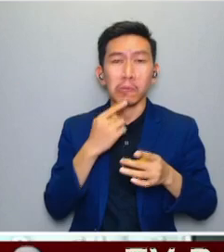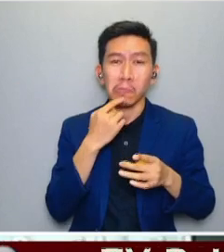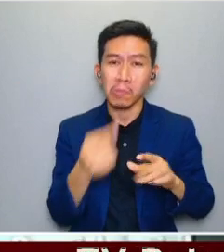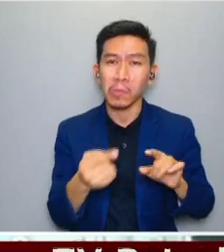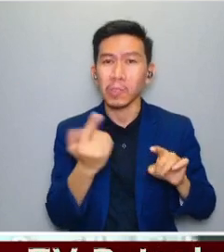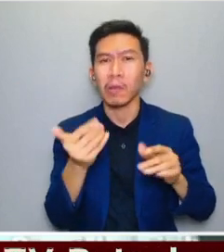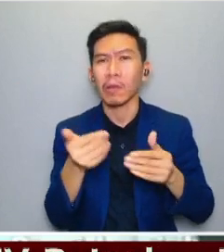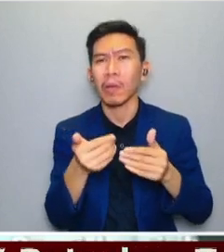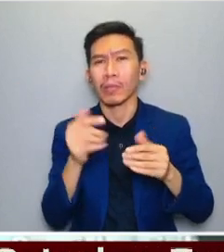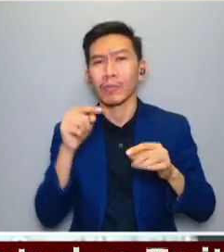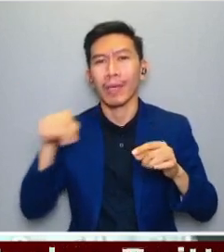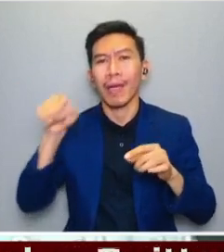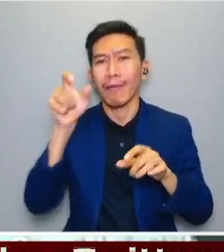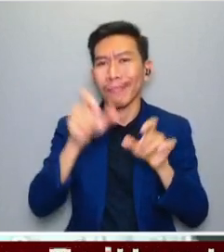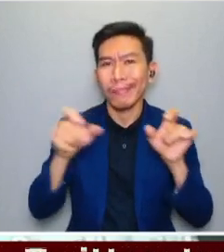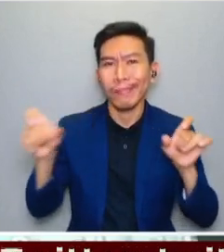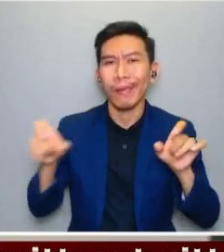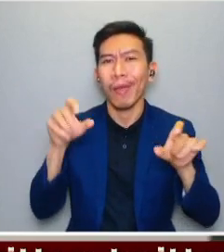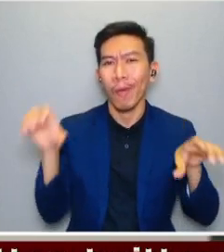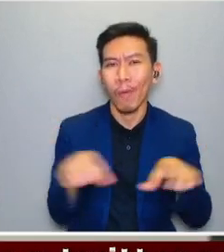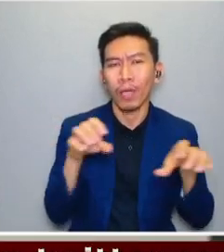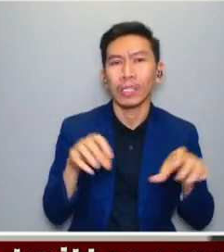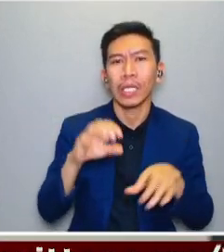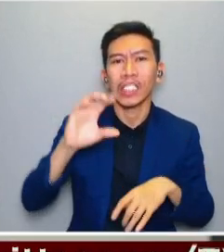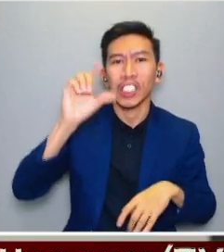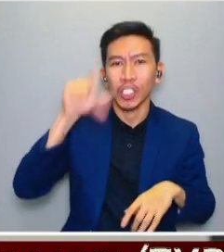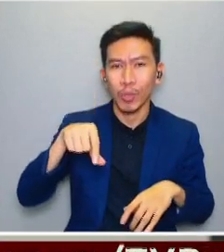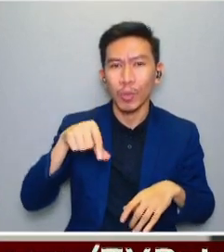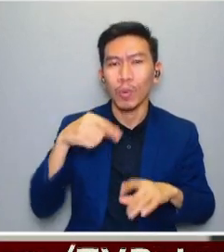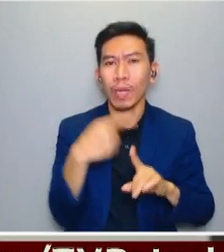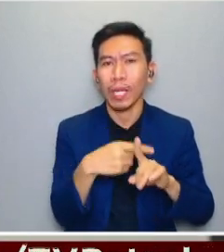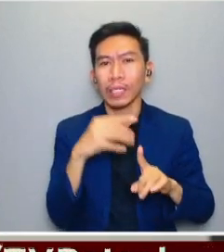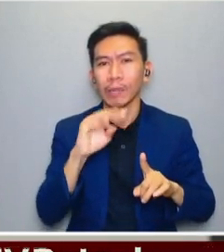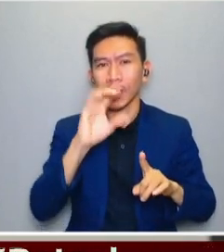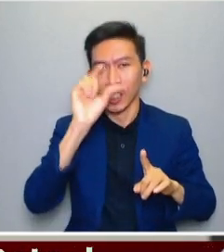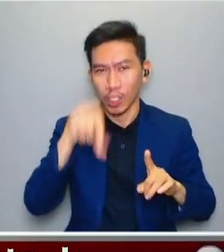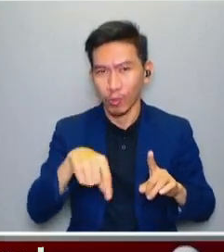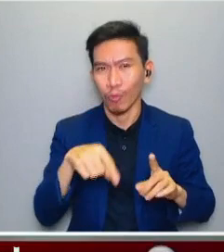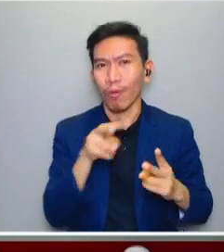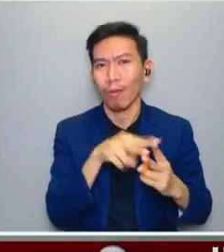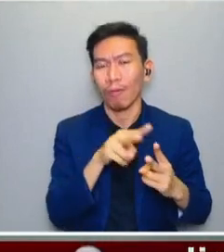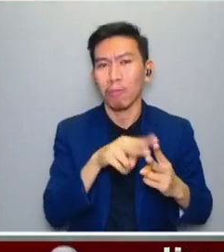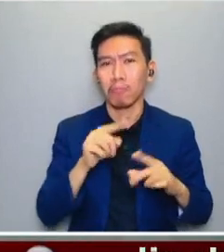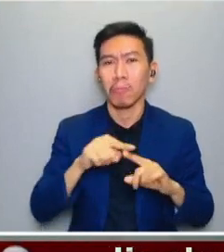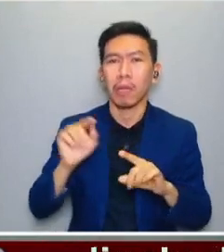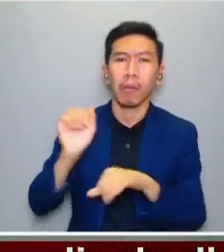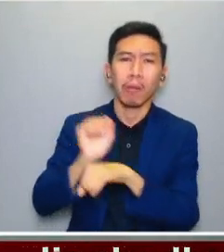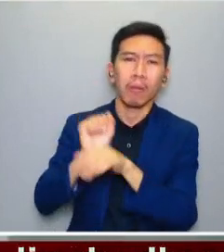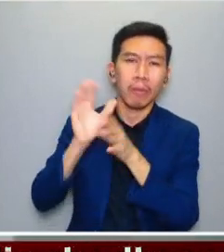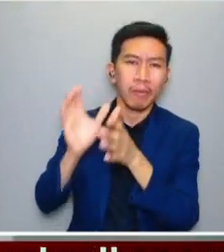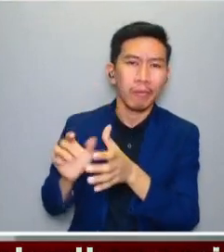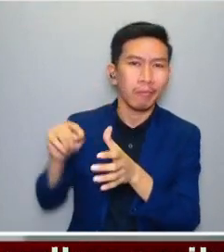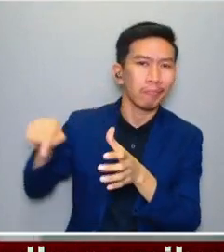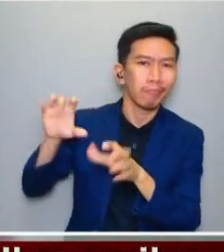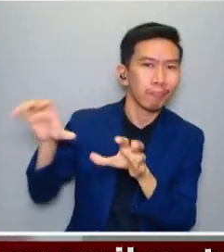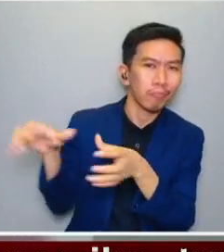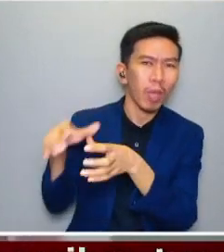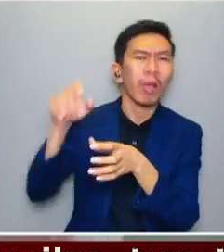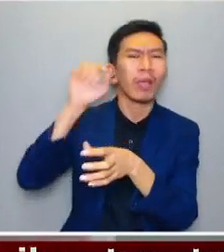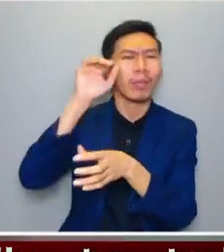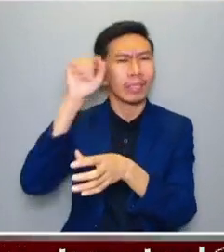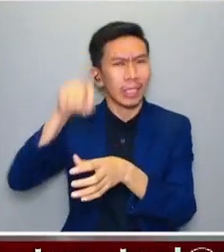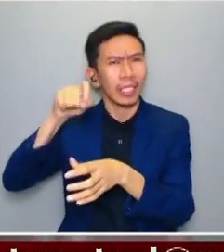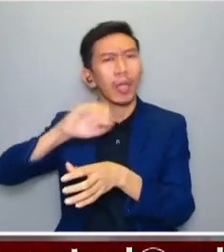ECQ at MECQ. Pero giit na mga grupo ng health workers, dapat lahat ng nagtatrabaho sa